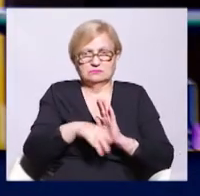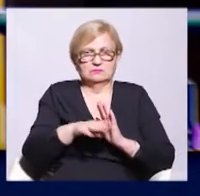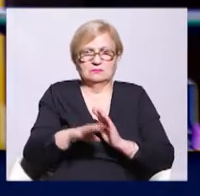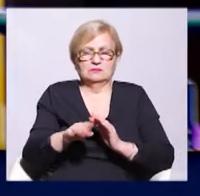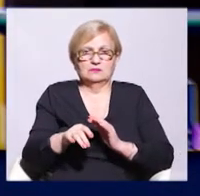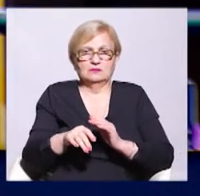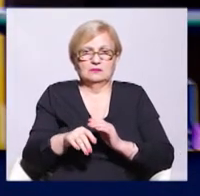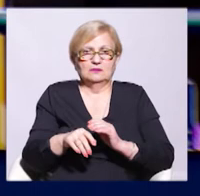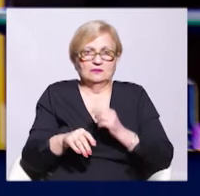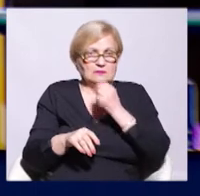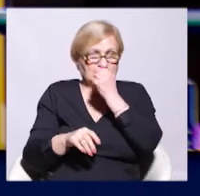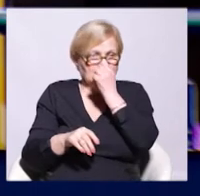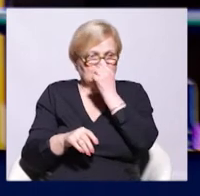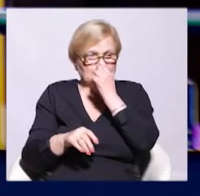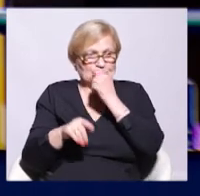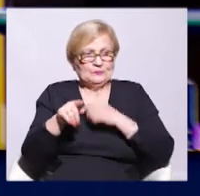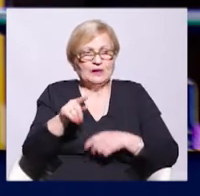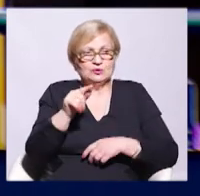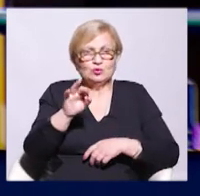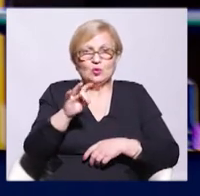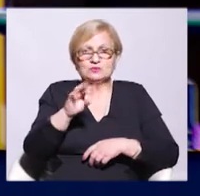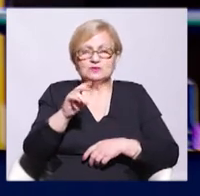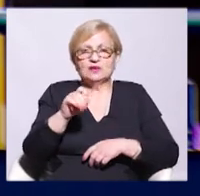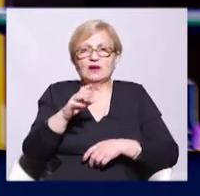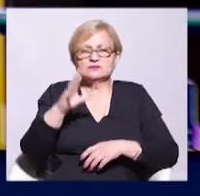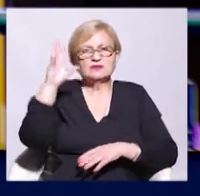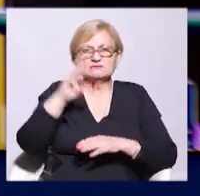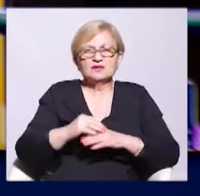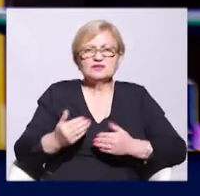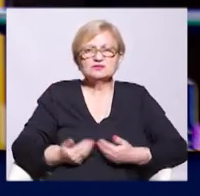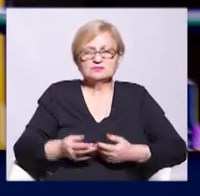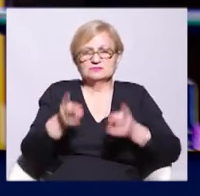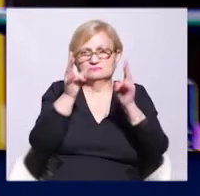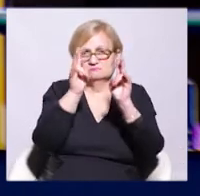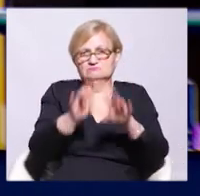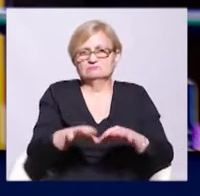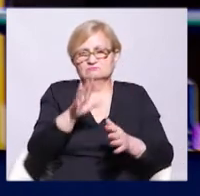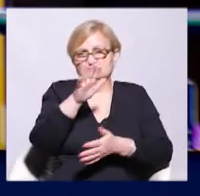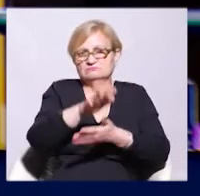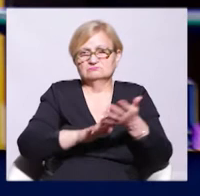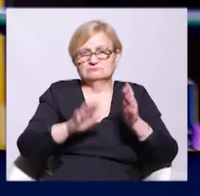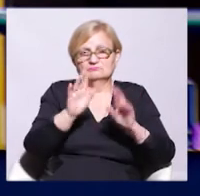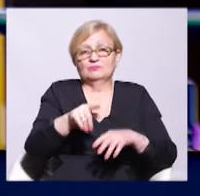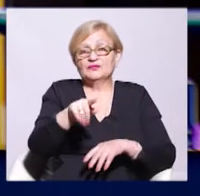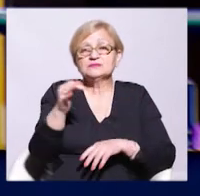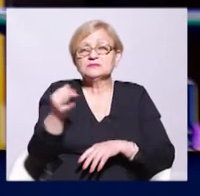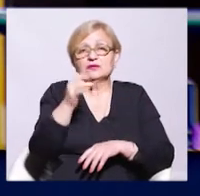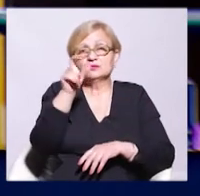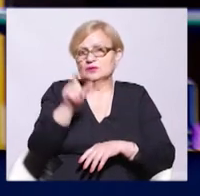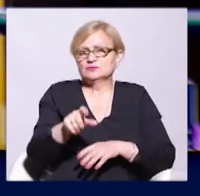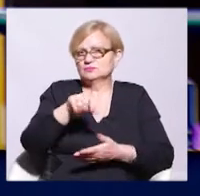თორნიკე ერისთავიც მთელ სიცოცხლეს აქ გაატარებს. Ამ საინტერესო